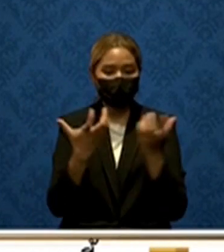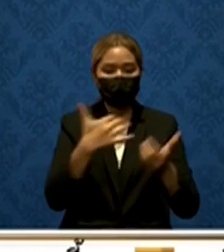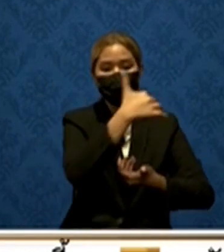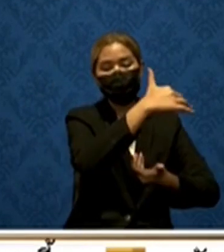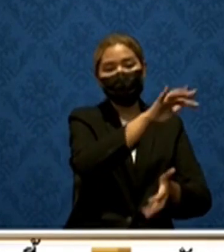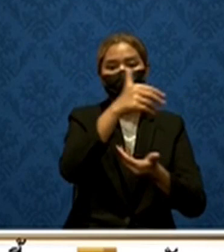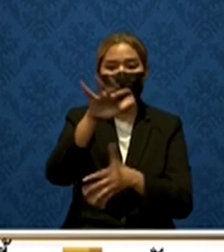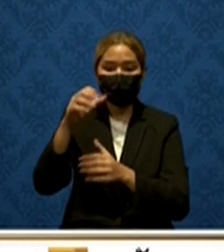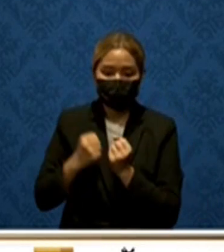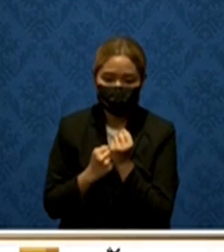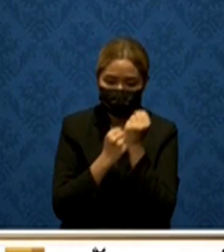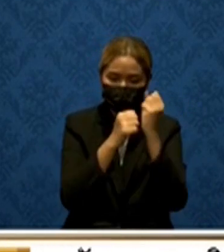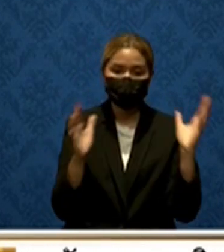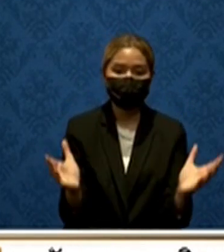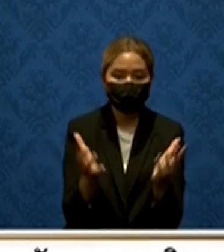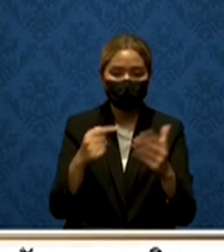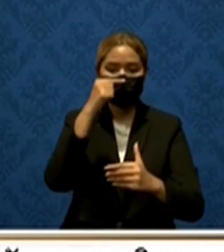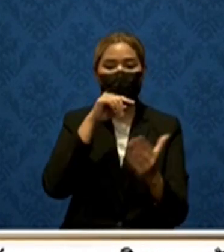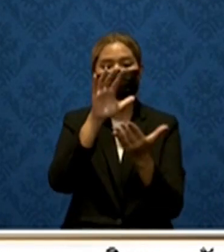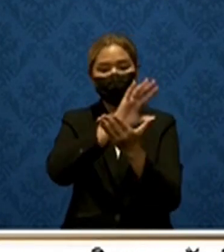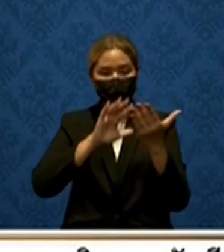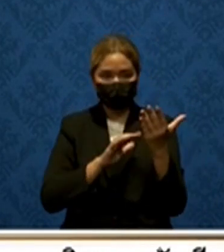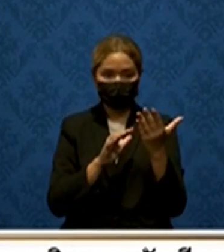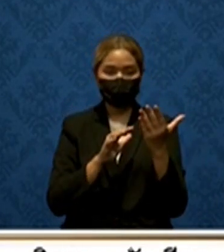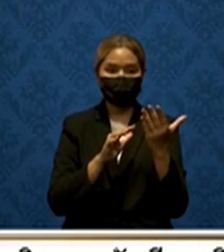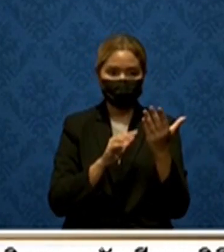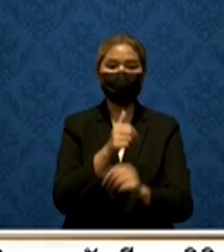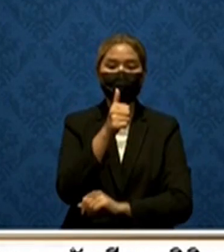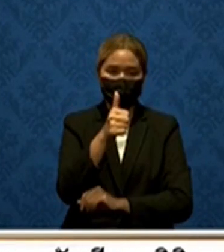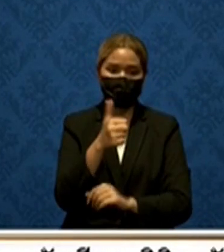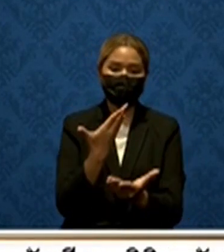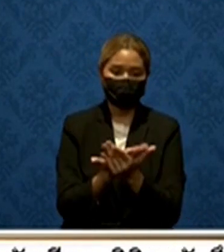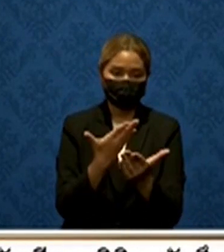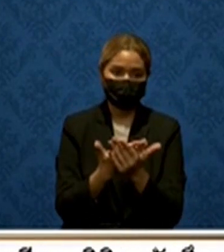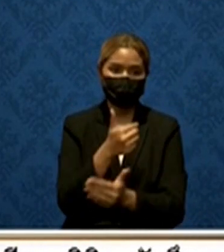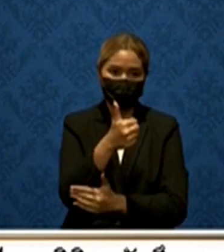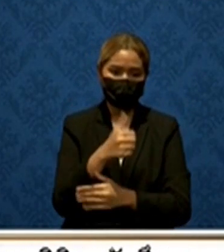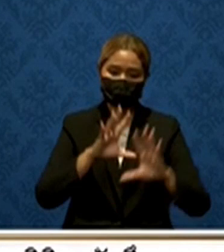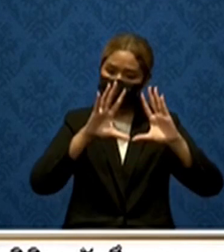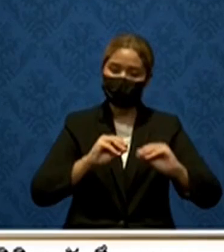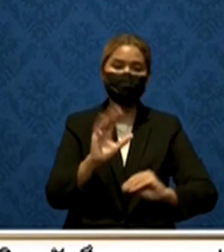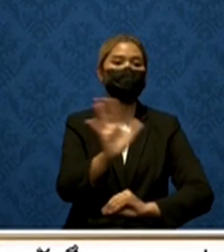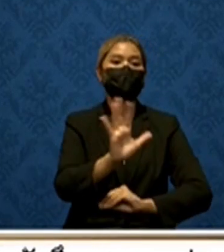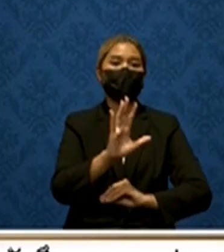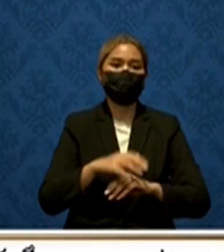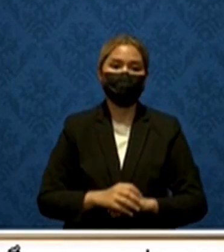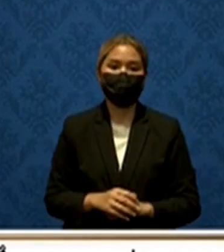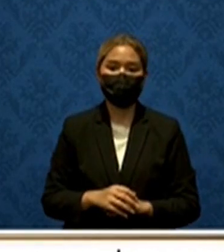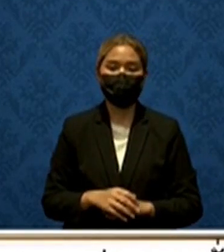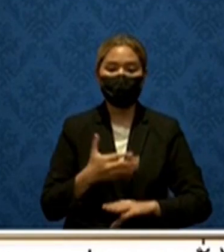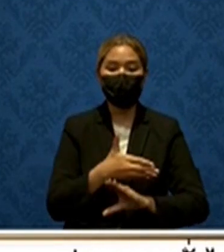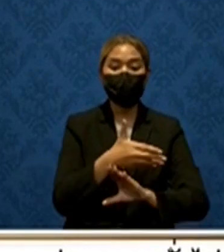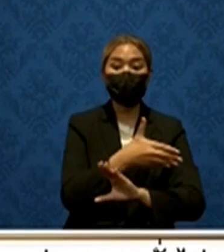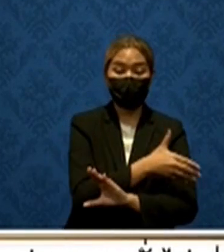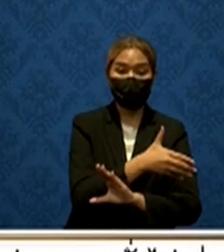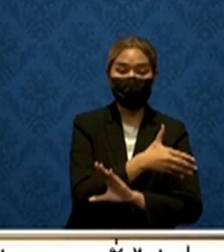จักขับเคลื่อนสำคัญสำหับการขบเคอน GDP ของประเทศไม่ใช่ดับสนิอย่ที่เพื่อนสมาชิกได้